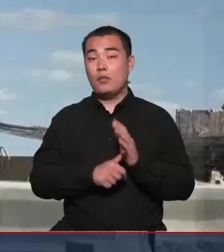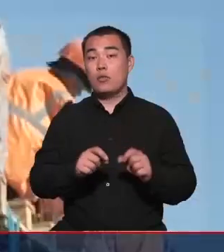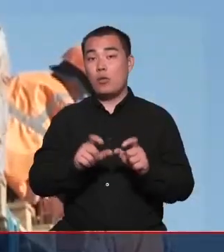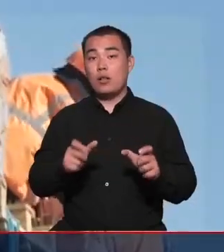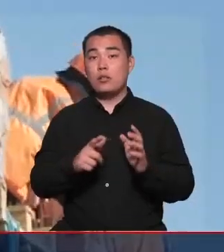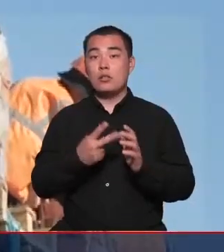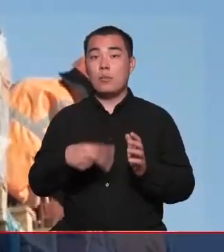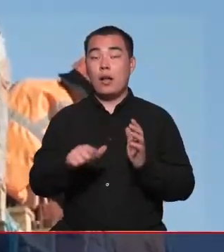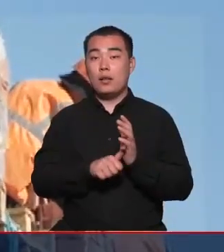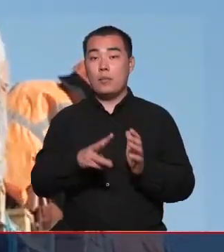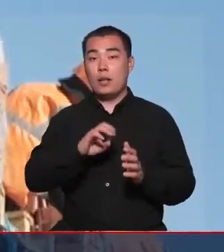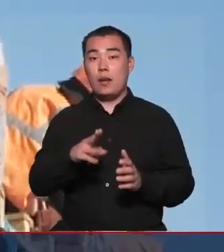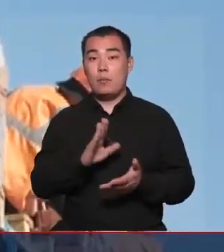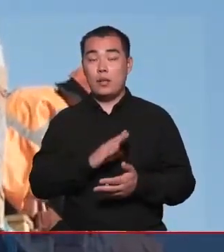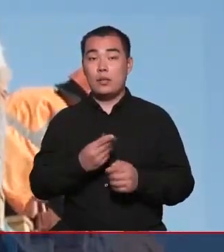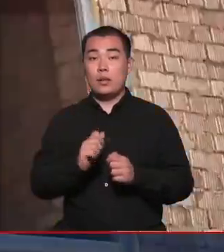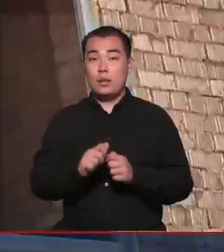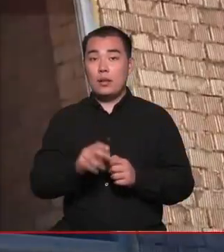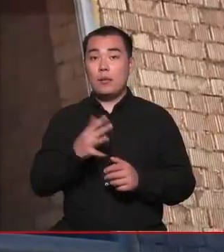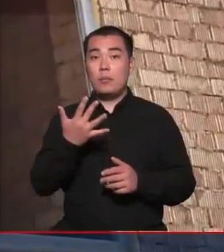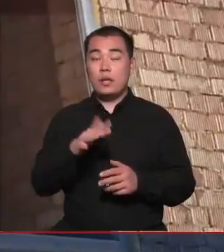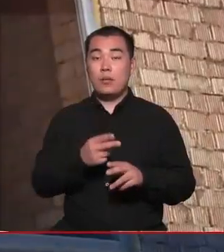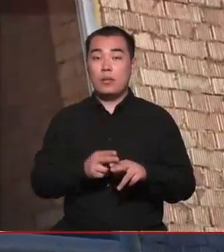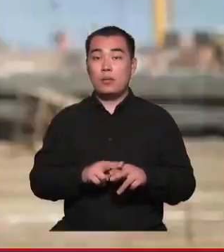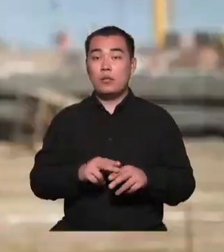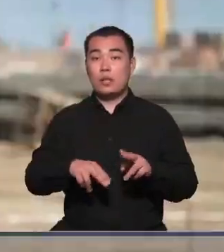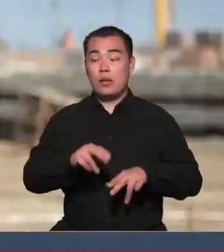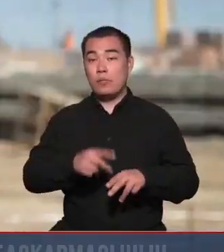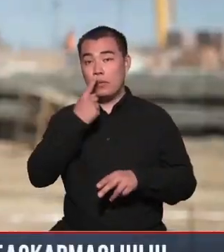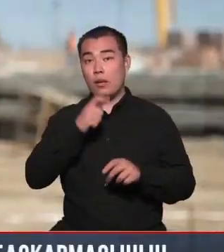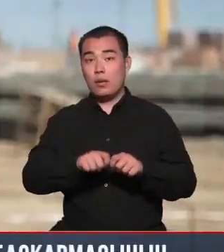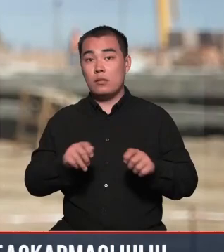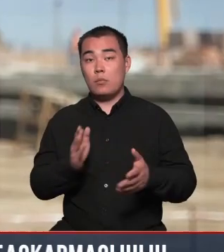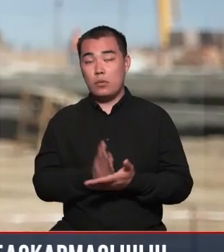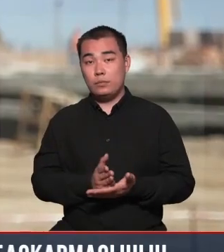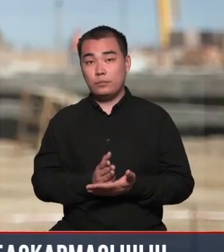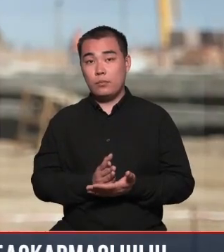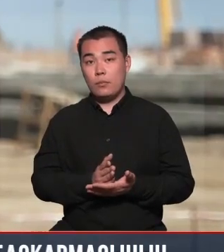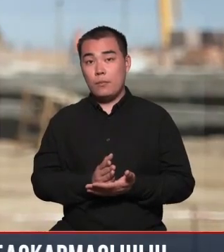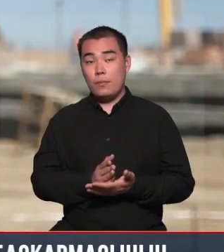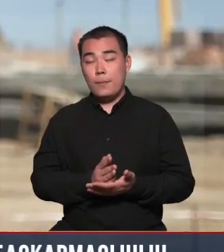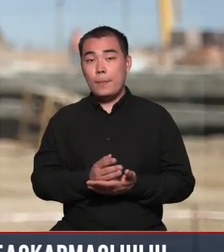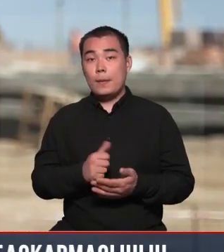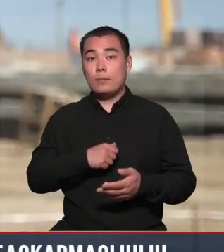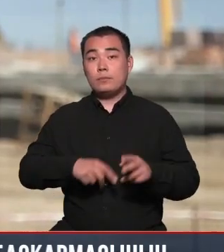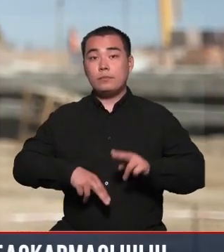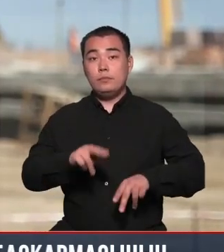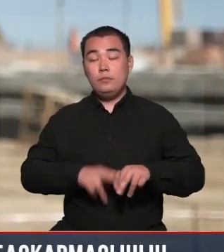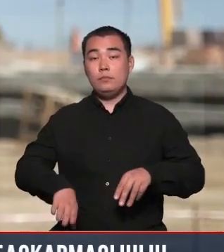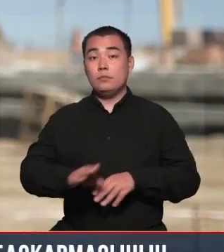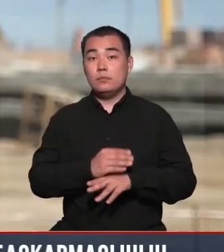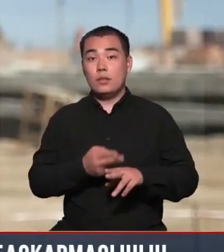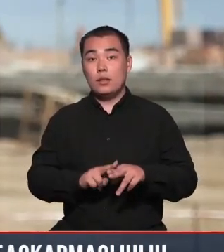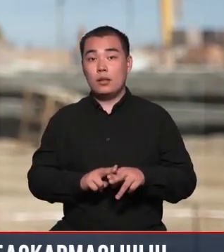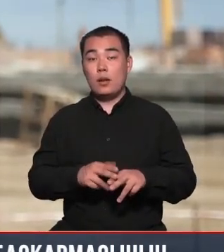26 миллиард теңге бөлінген, қалған 5-еуінің құрылысы биыл басталады. Екінші кезеңде басталатын құрылыстардың барлығы